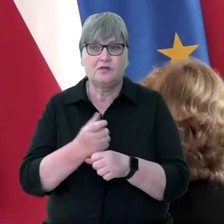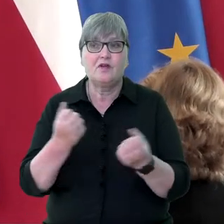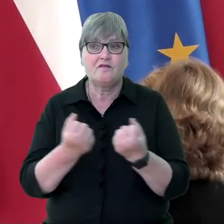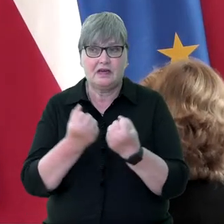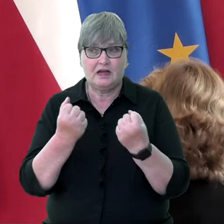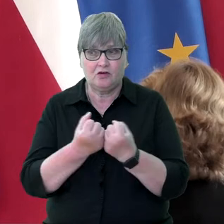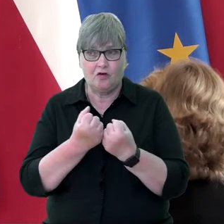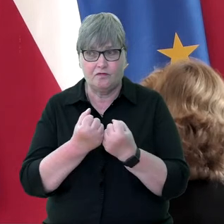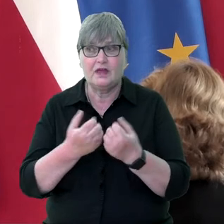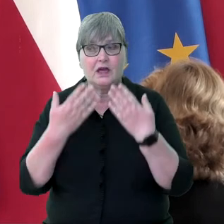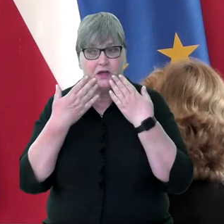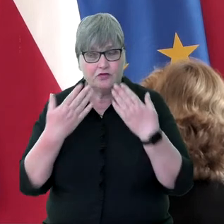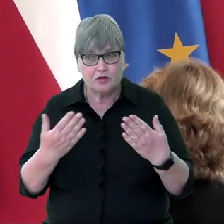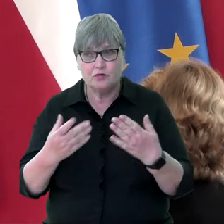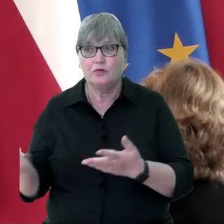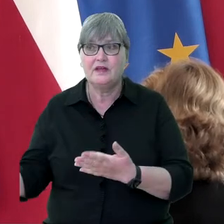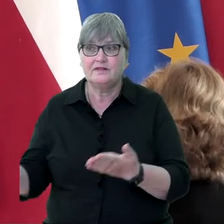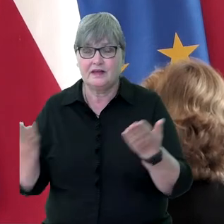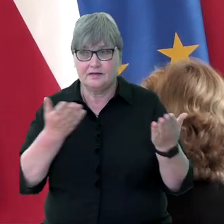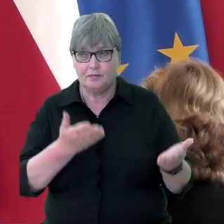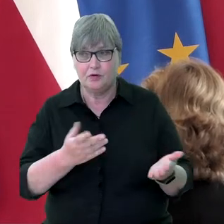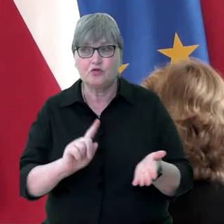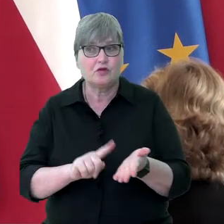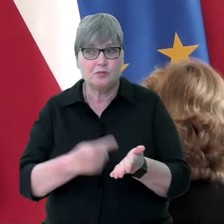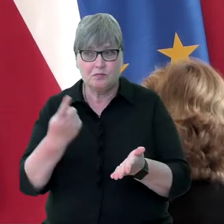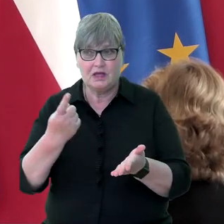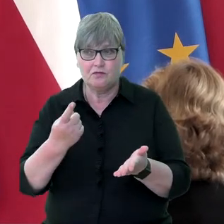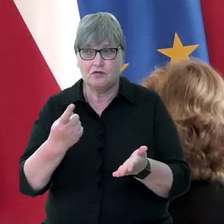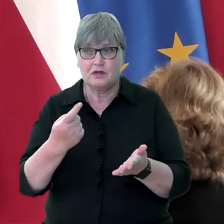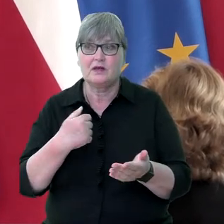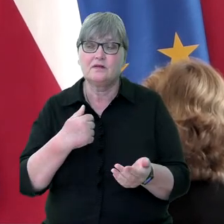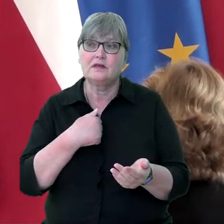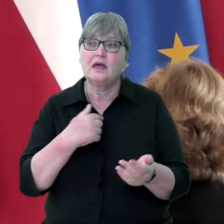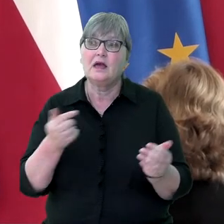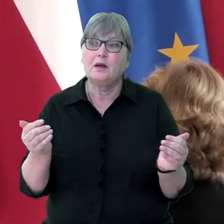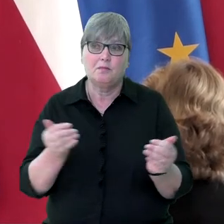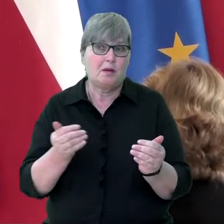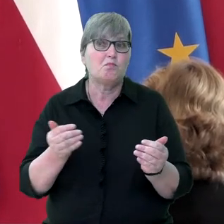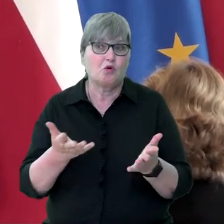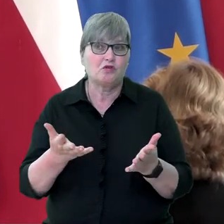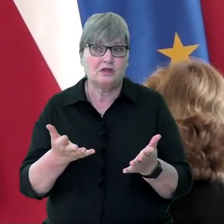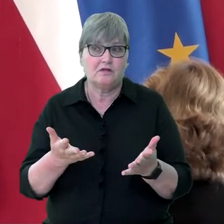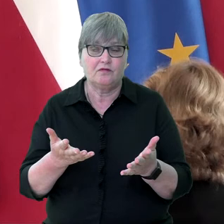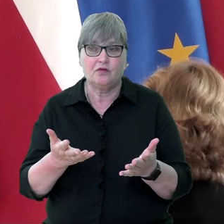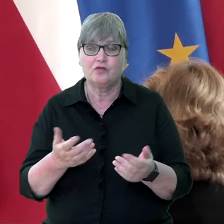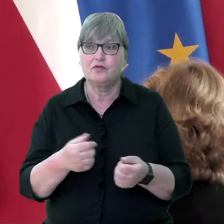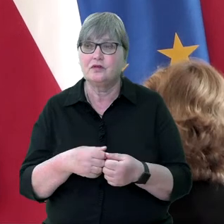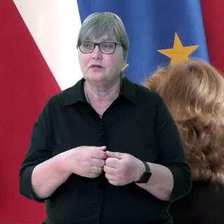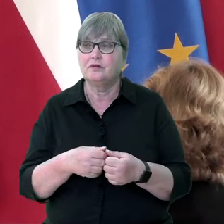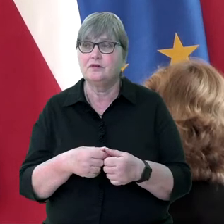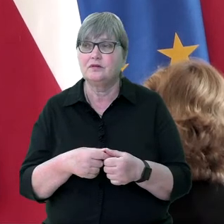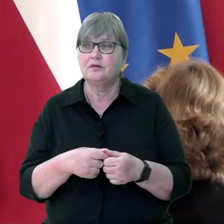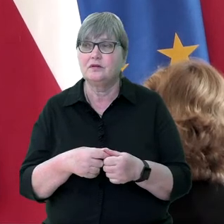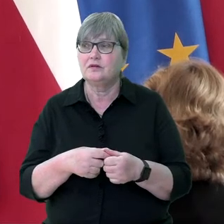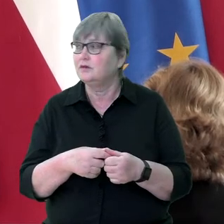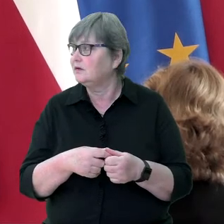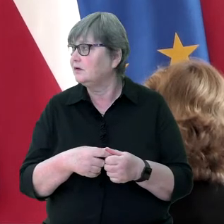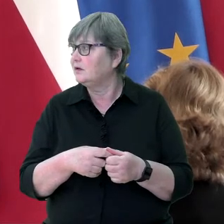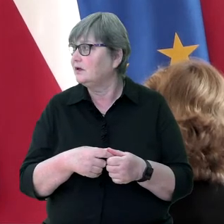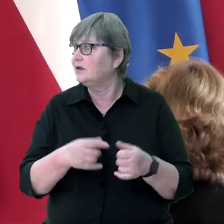Dziękuję za to zaproszenie. To nie pierwszy raz mam ten zaszczyt, ażeby przy okazji